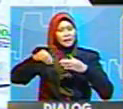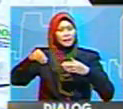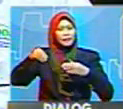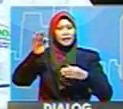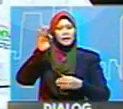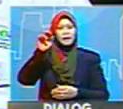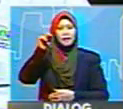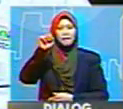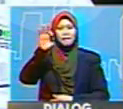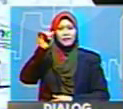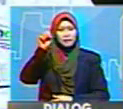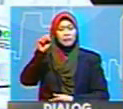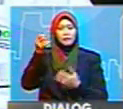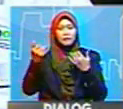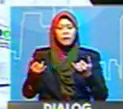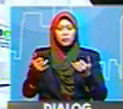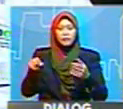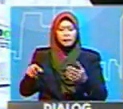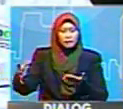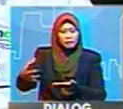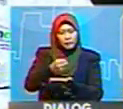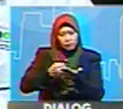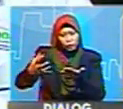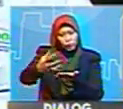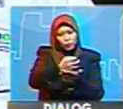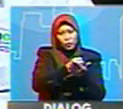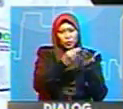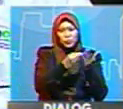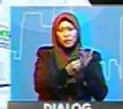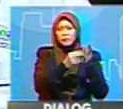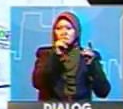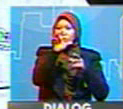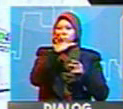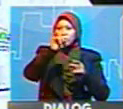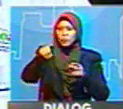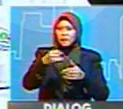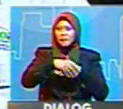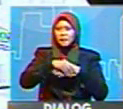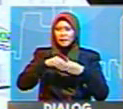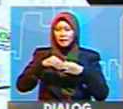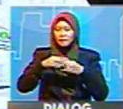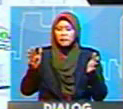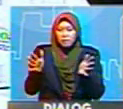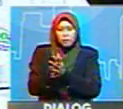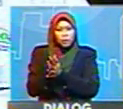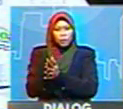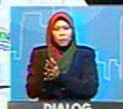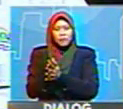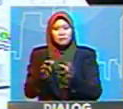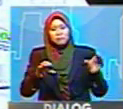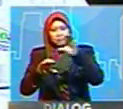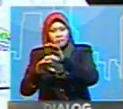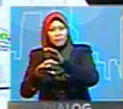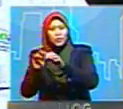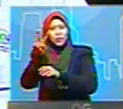juga dapat mendapat er mengumpulkan kewangan sebanyak rm100 juta bermakna rm200 juta yang fokus